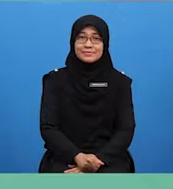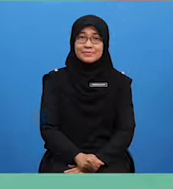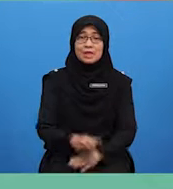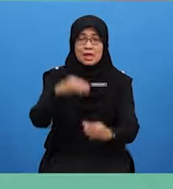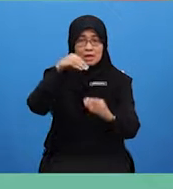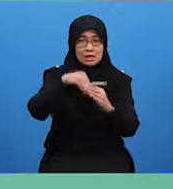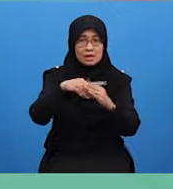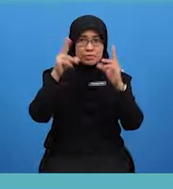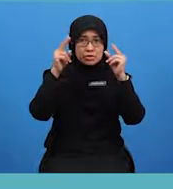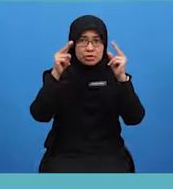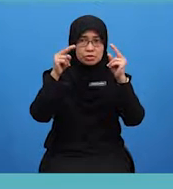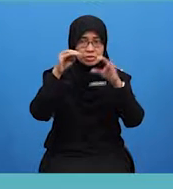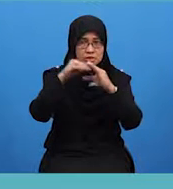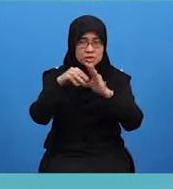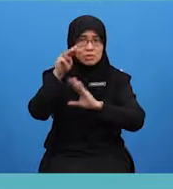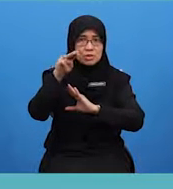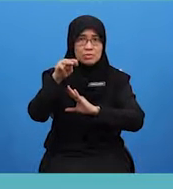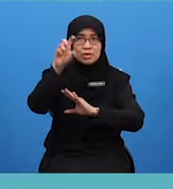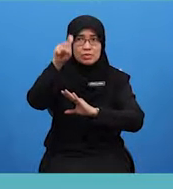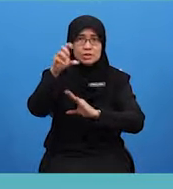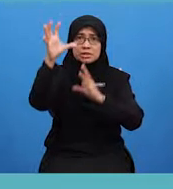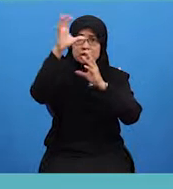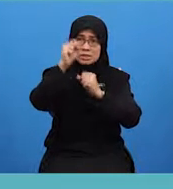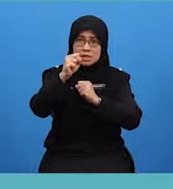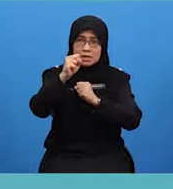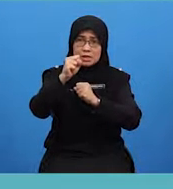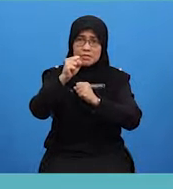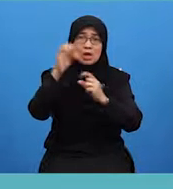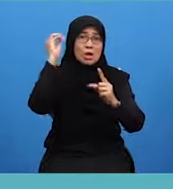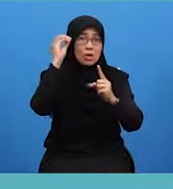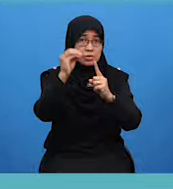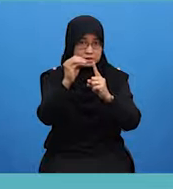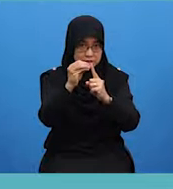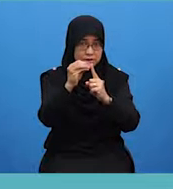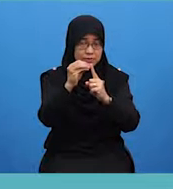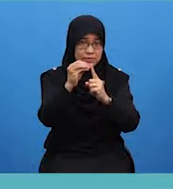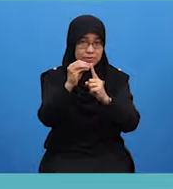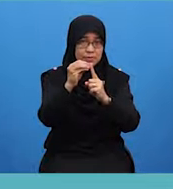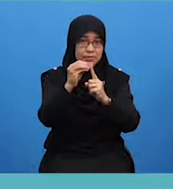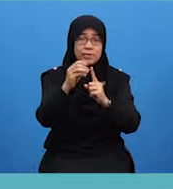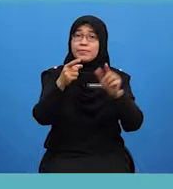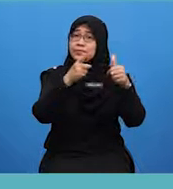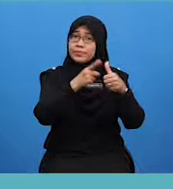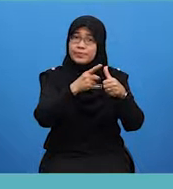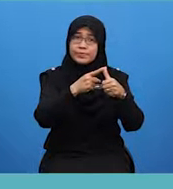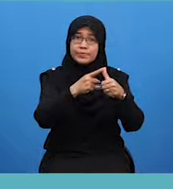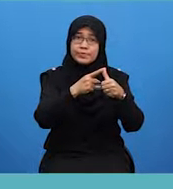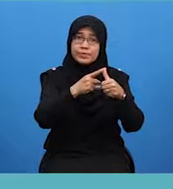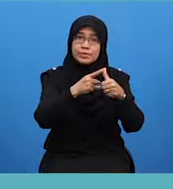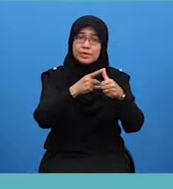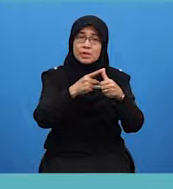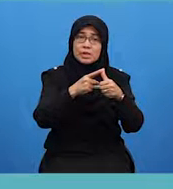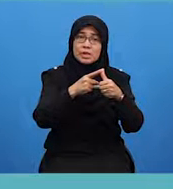Dalam tajuk ini, murid-murid perlu mencapai standard pembelajaran yang berikut. Yang pertama,